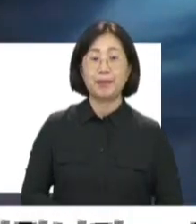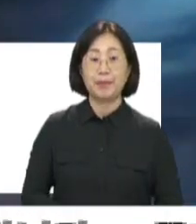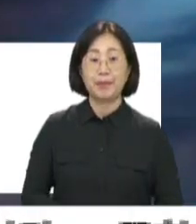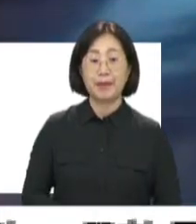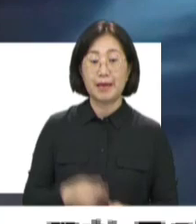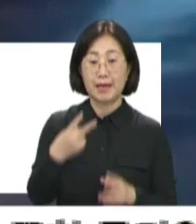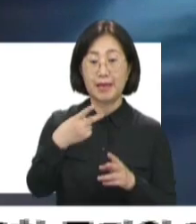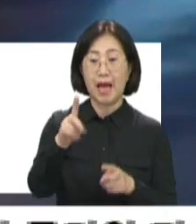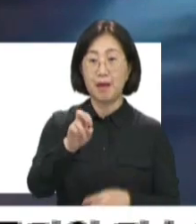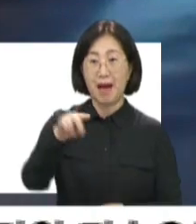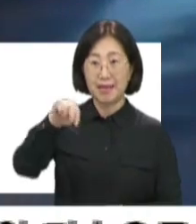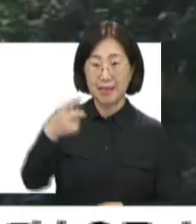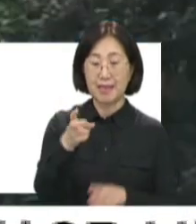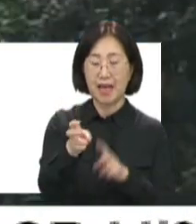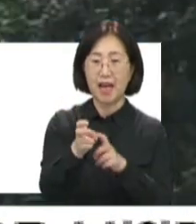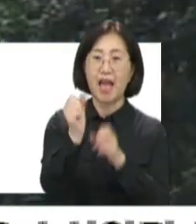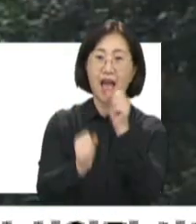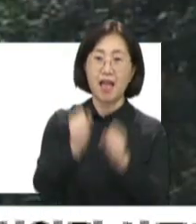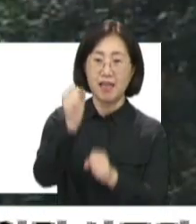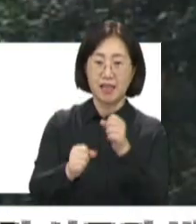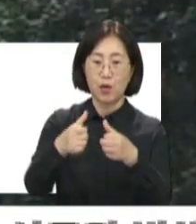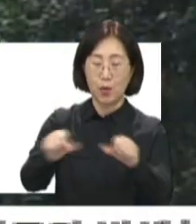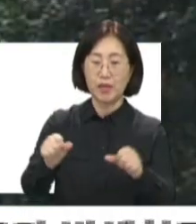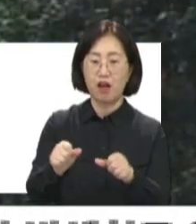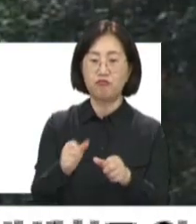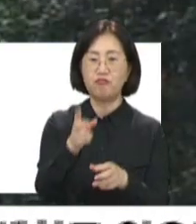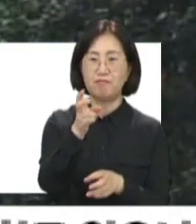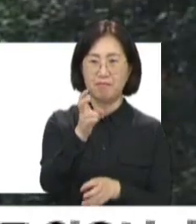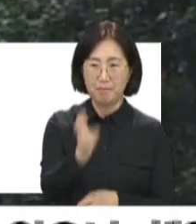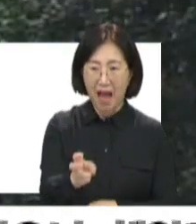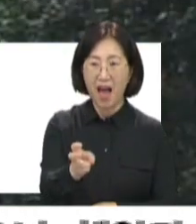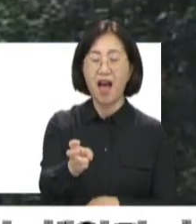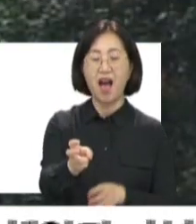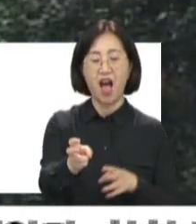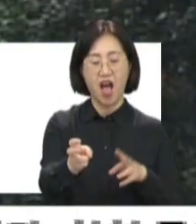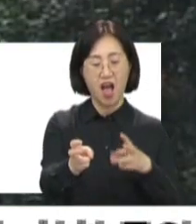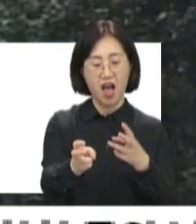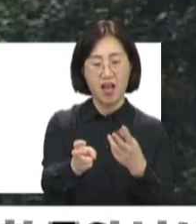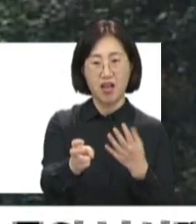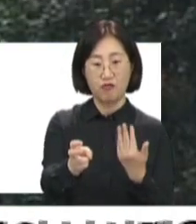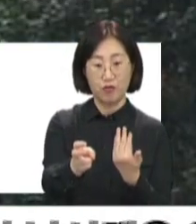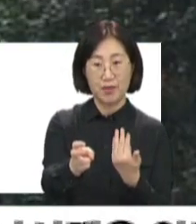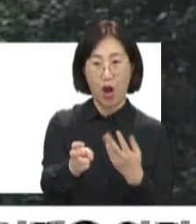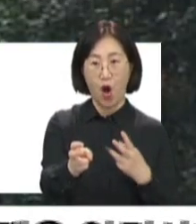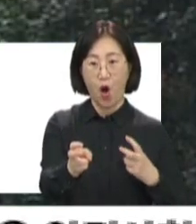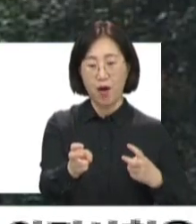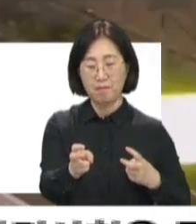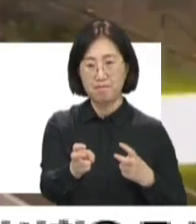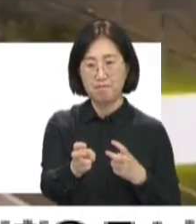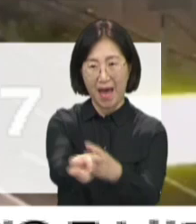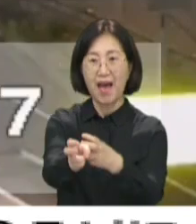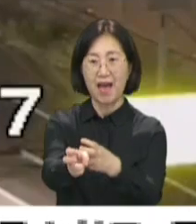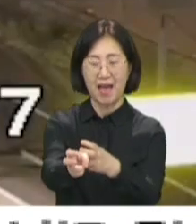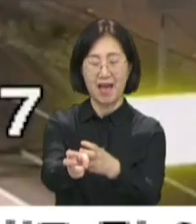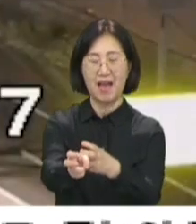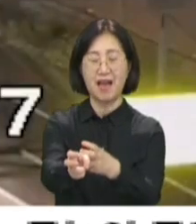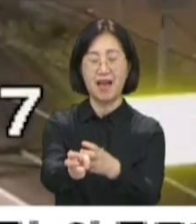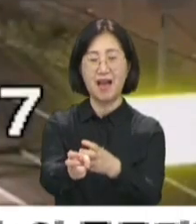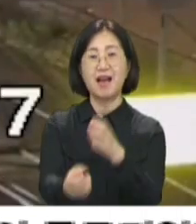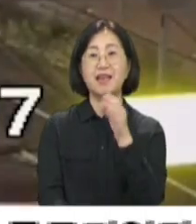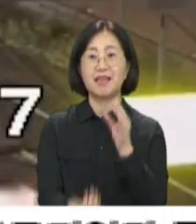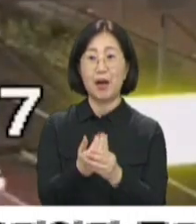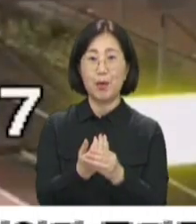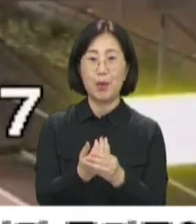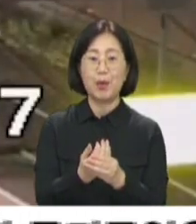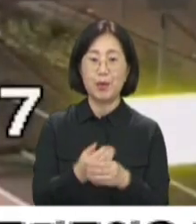다마스 차량이 엔진 고장으로 3차선 중 2차로에 멈춰선 상태에서 뒤따라오던 22톤 화물차가이를 피하려다 추돌한